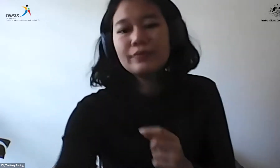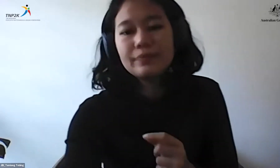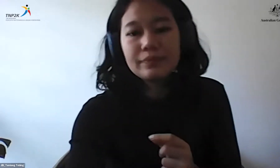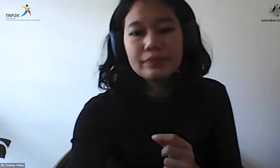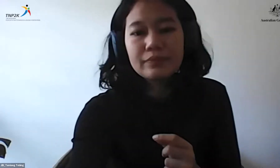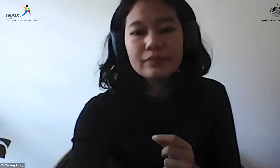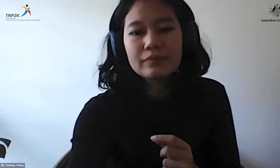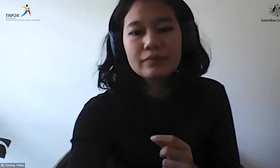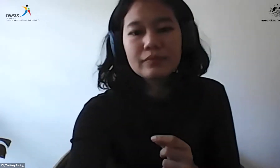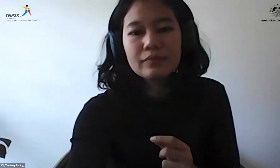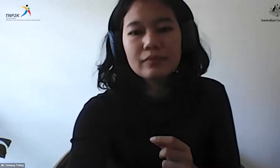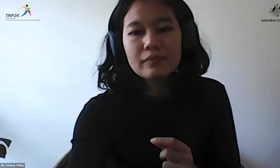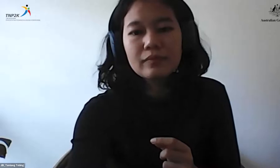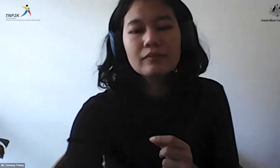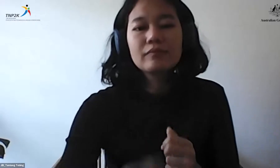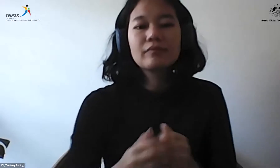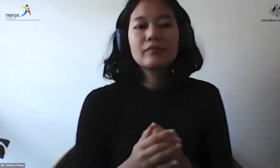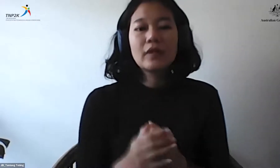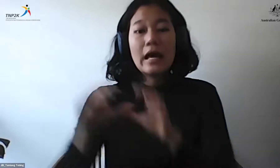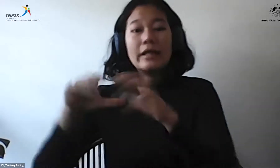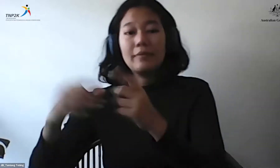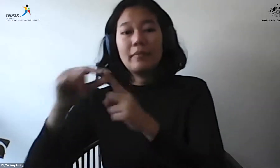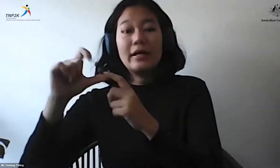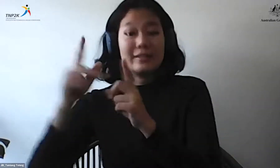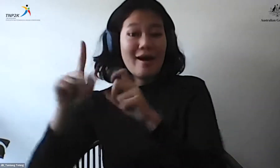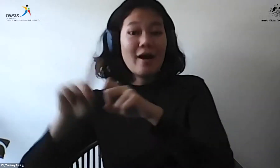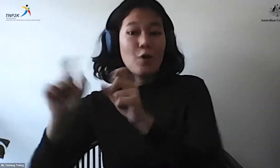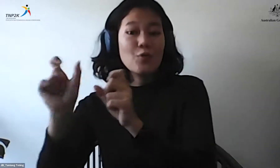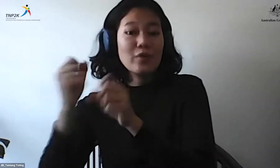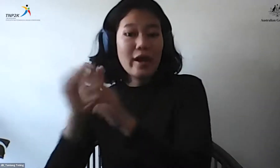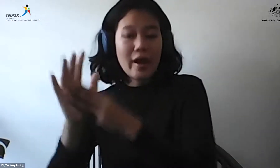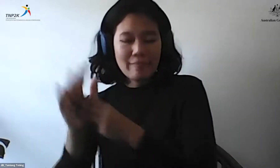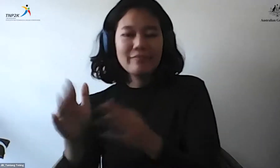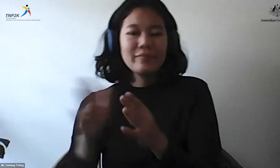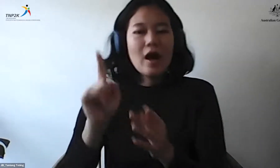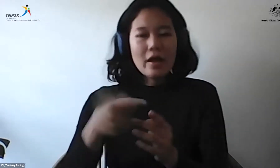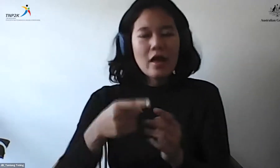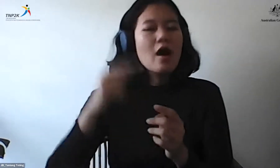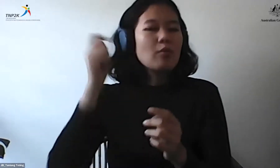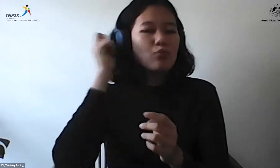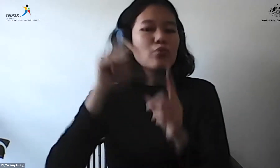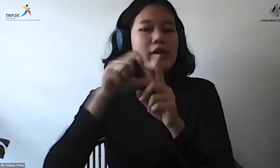juga beserta tim PSKK UGM, ya, dan Mbak Dewi, dan lain sebagainya.